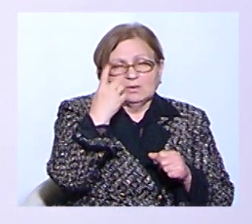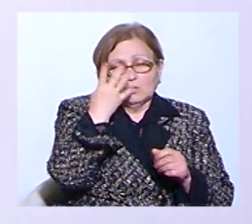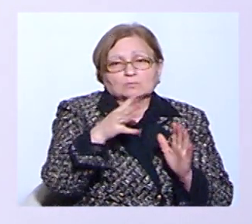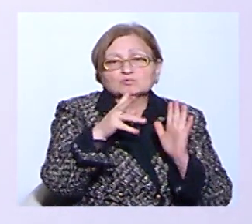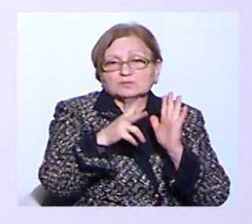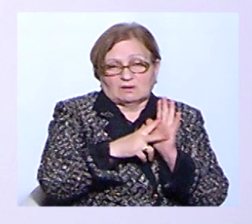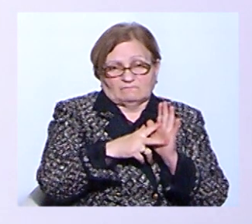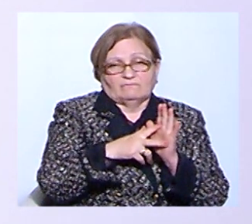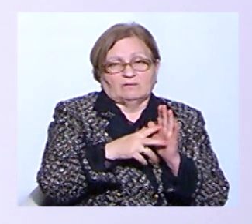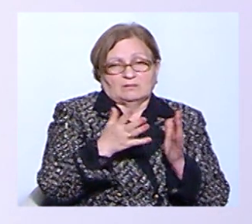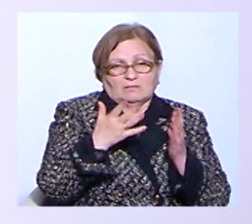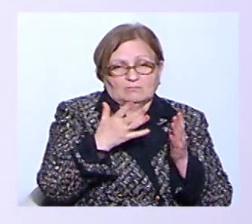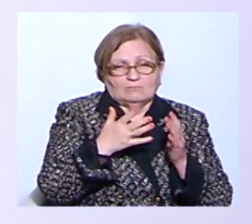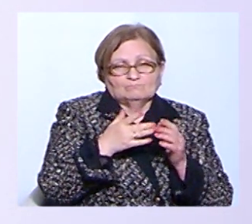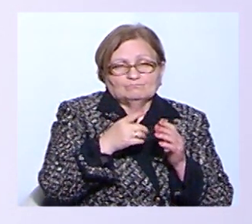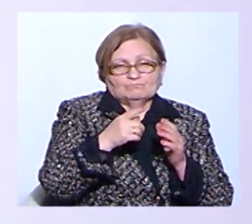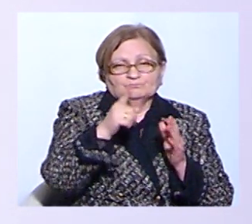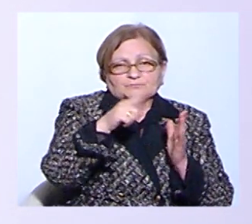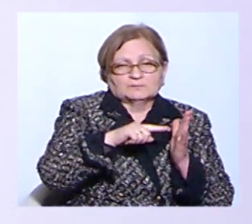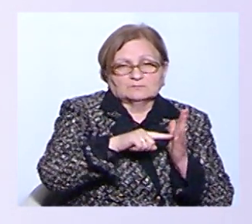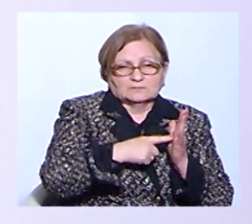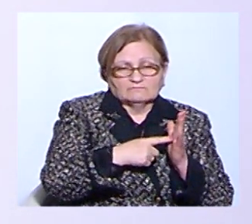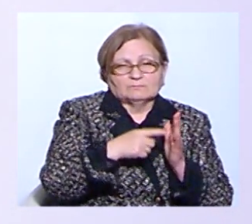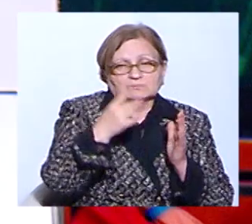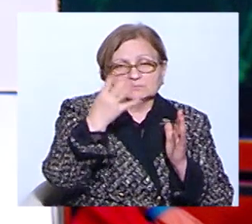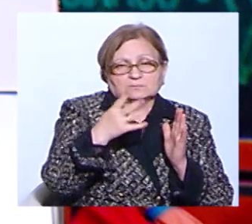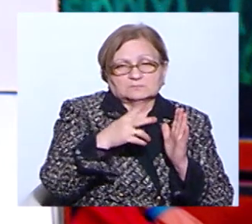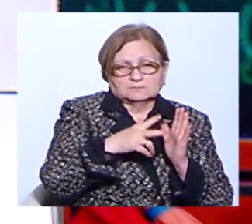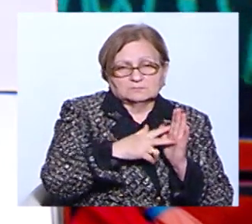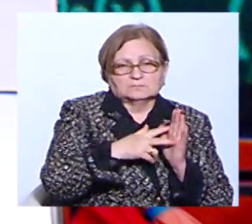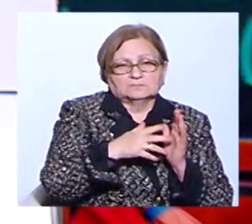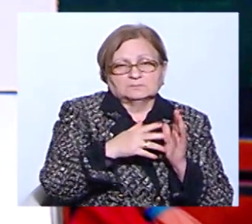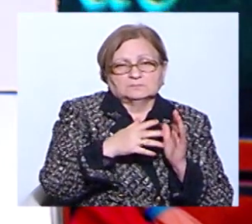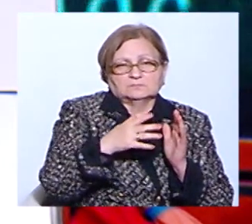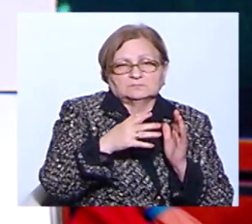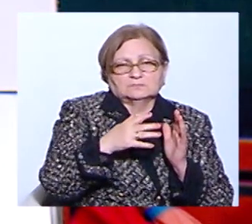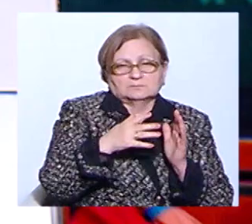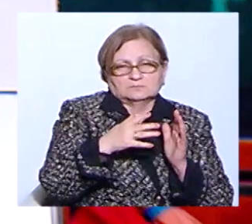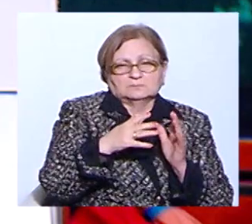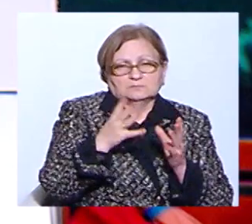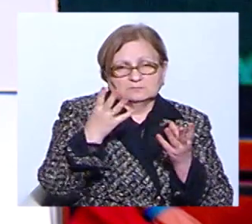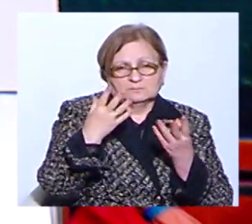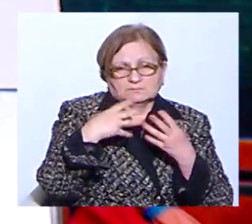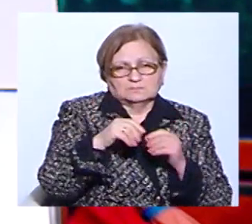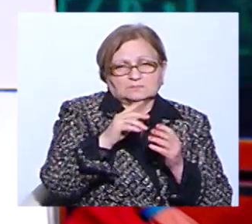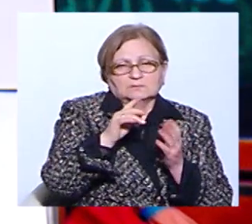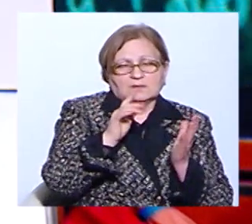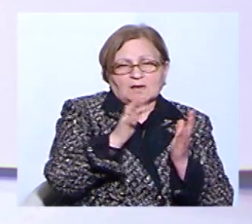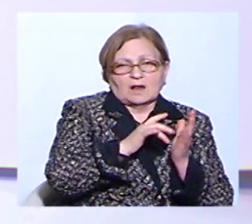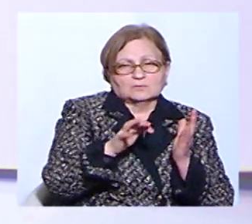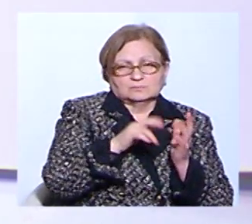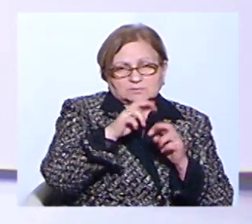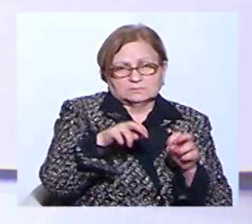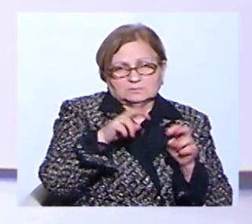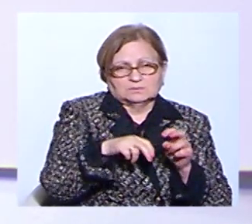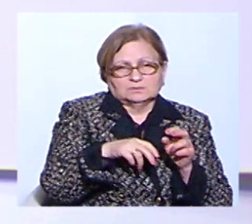54/3 = 48 და როდესაც გამრავლებულობთ 2/48 და 5-ზე 85/5, შეიძლება კალკულატორები მოიმარჯვოთ